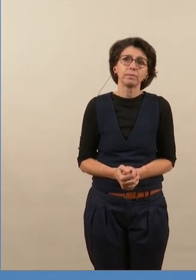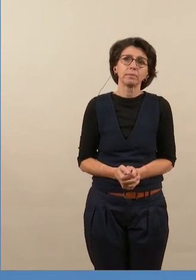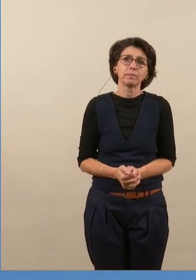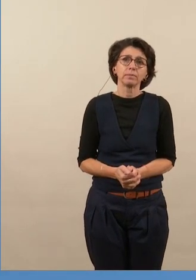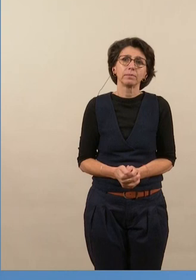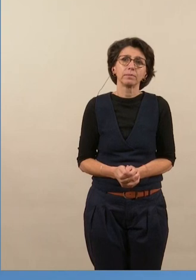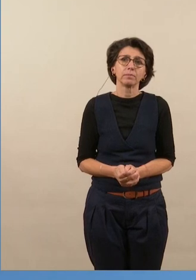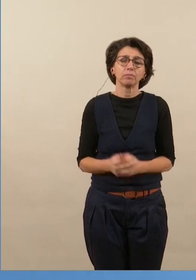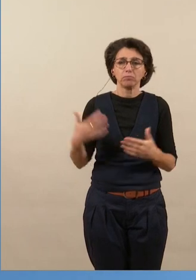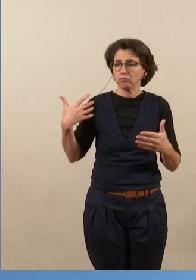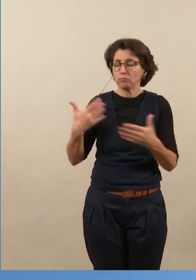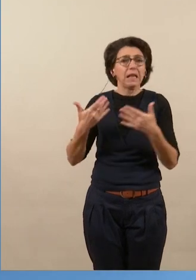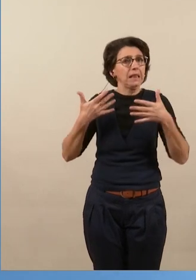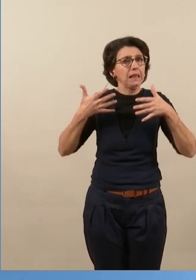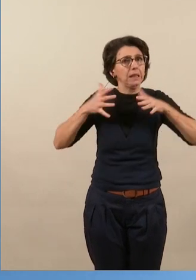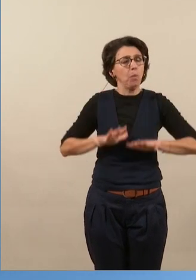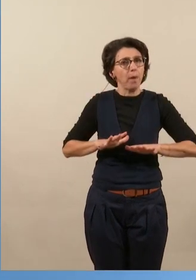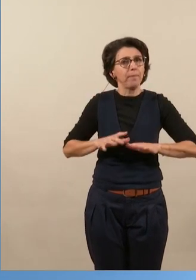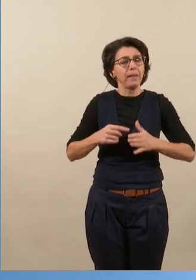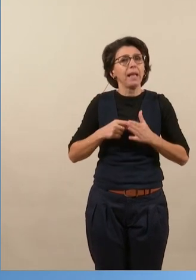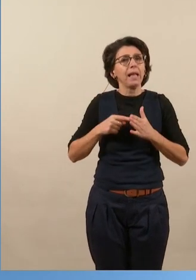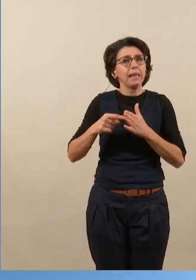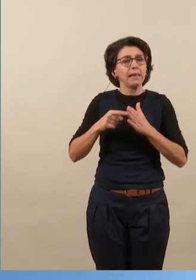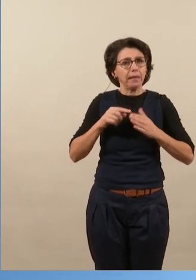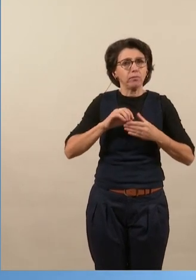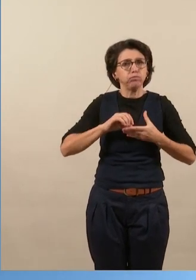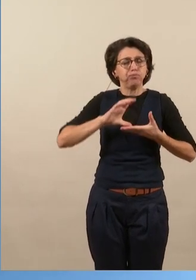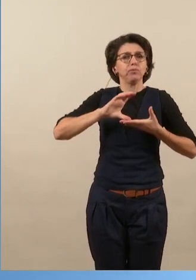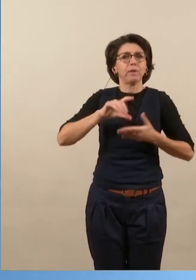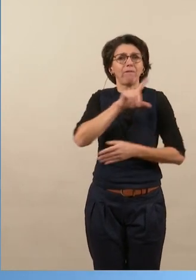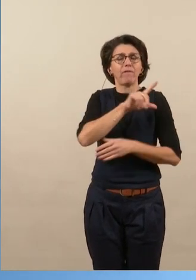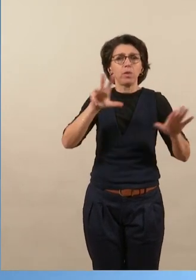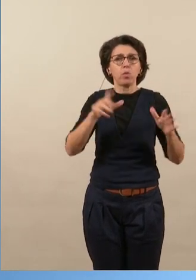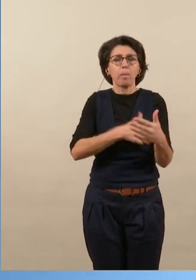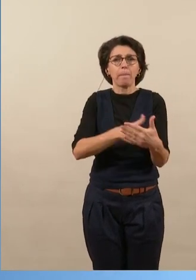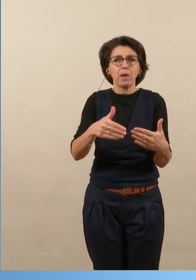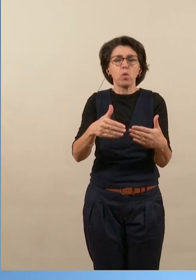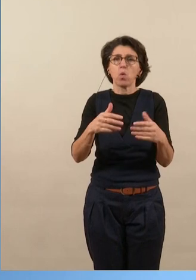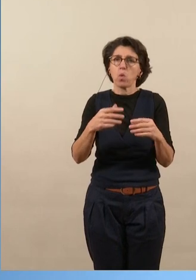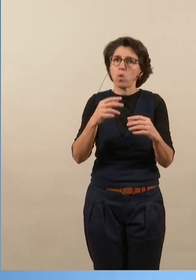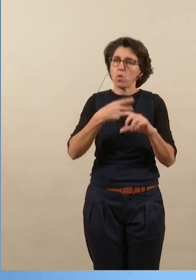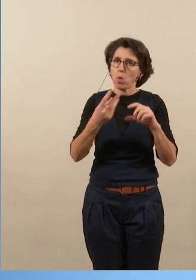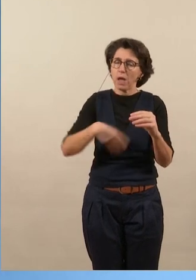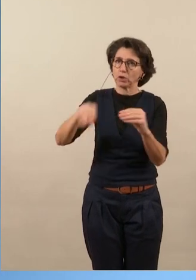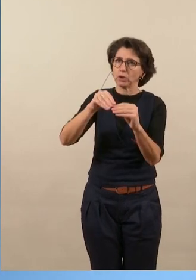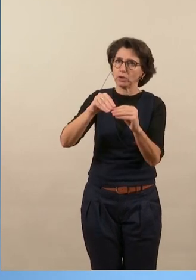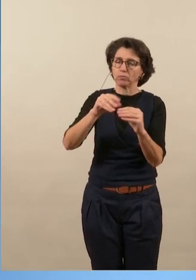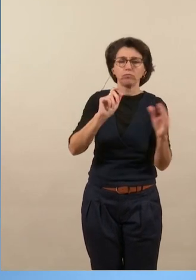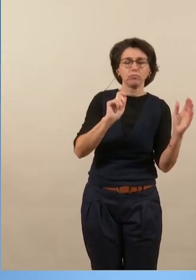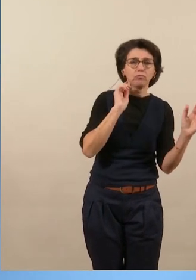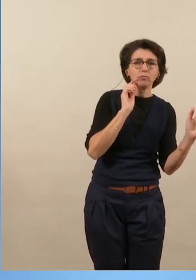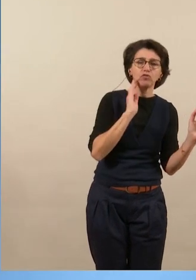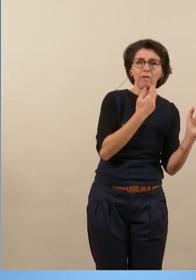euh 28 millions d'euros entre janvier 2023 et novembre 2023 euh la perspective de